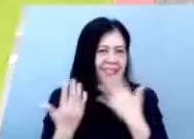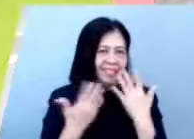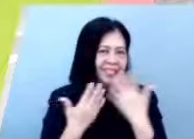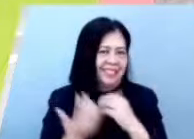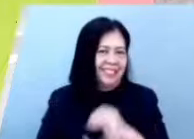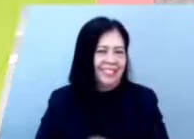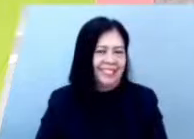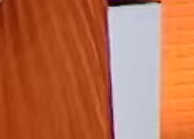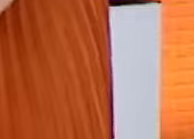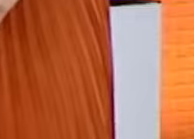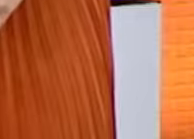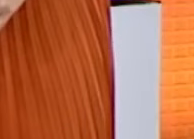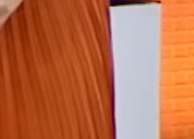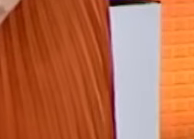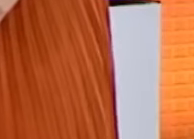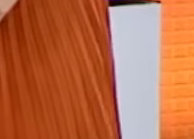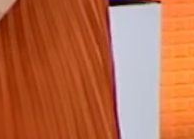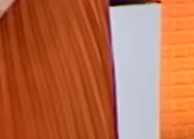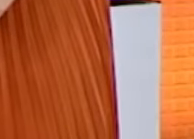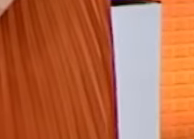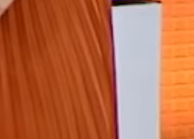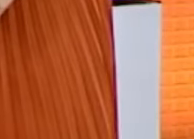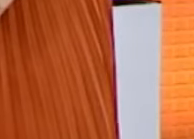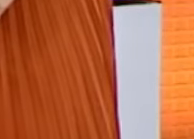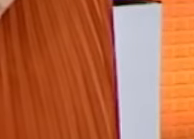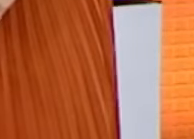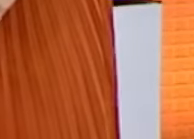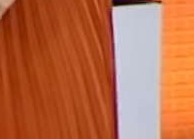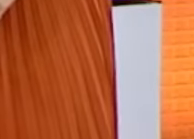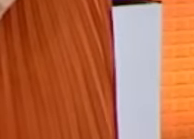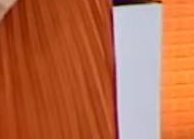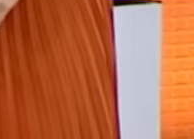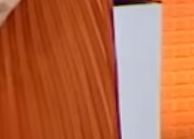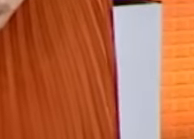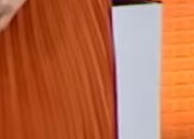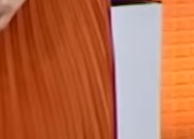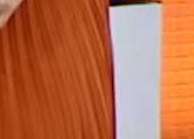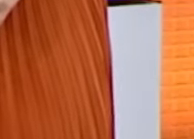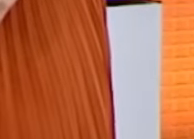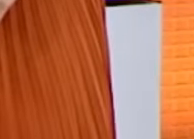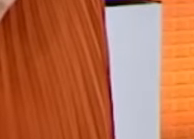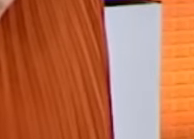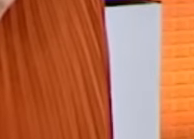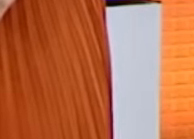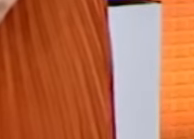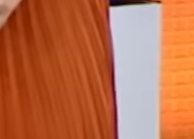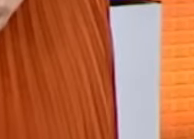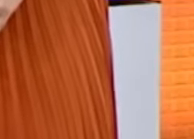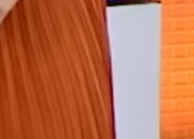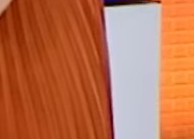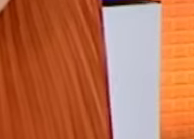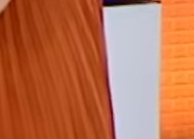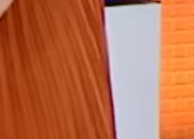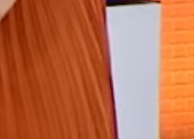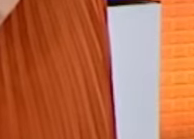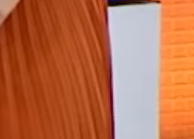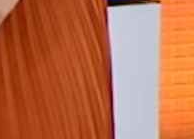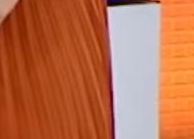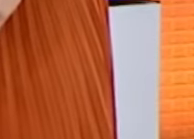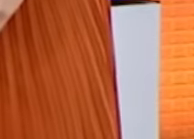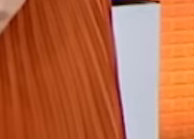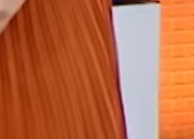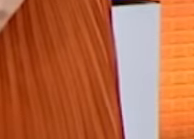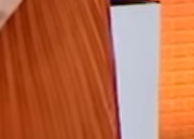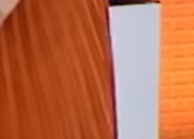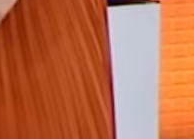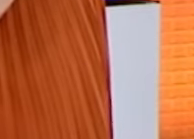Happy birthday, Jenny! Cute nila. Mm-hmm. Mga kapuso, para una ka sa mga balita, mag-subscribe sa GMA Integrated News sa YouTube. Sa mga kapuso abroad, subaybayan